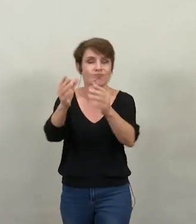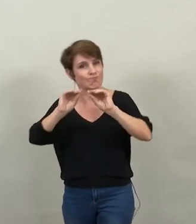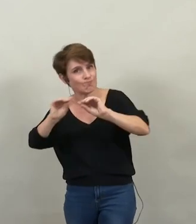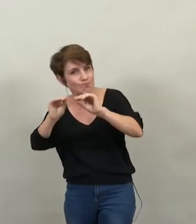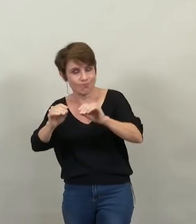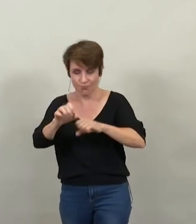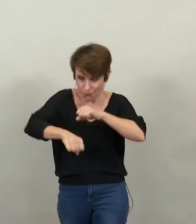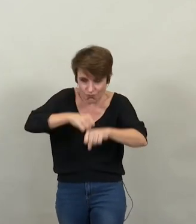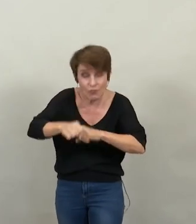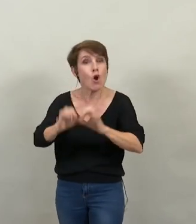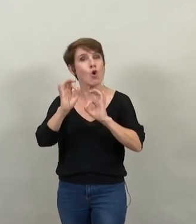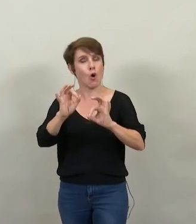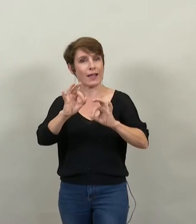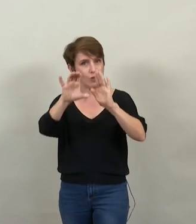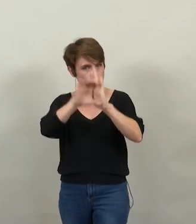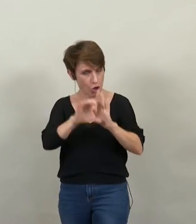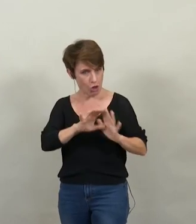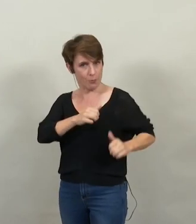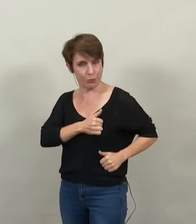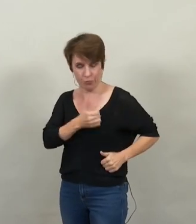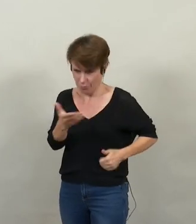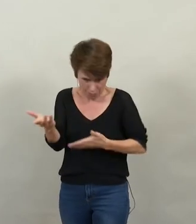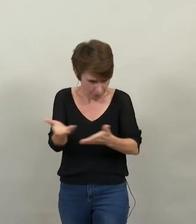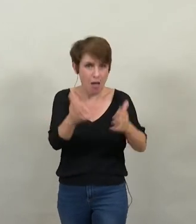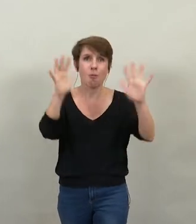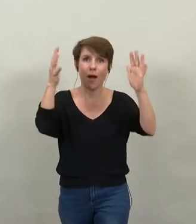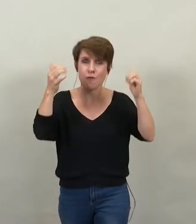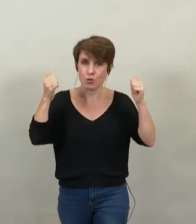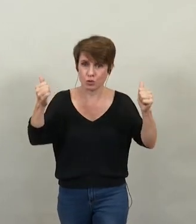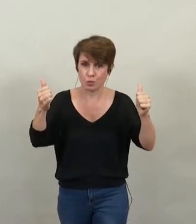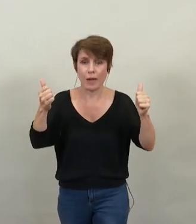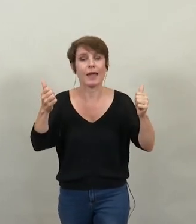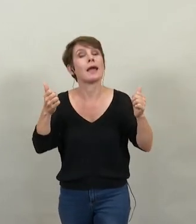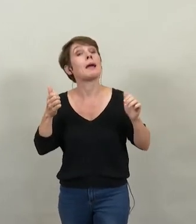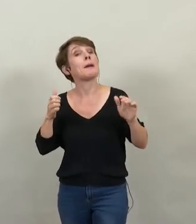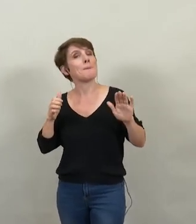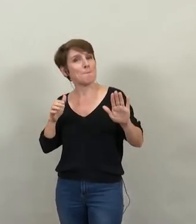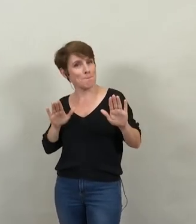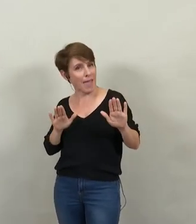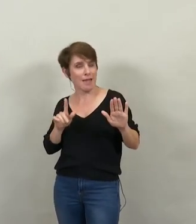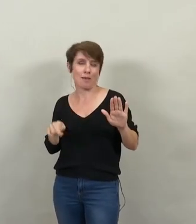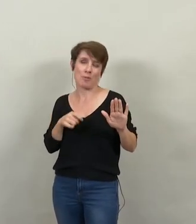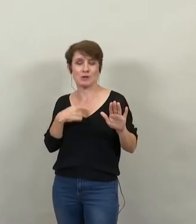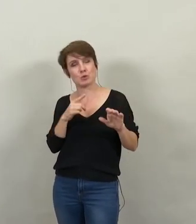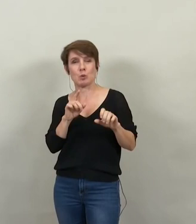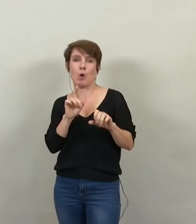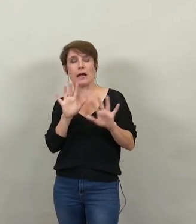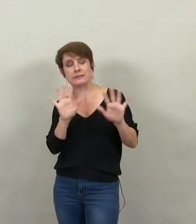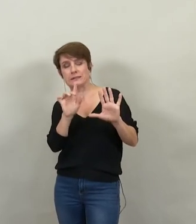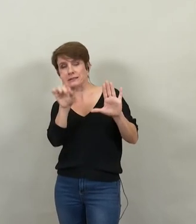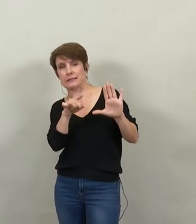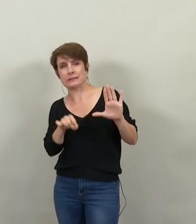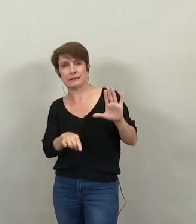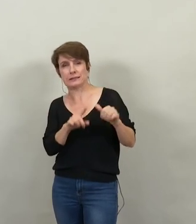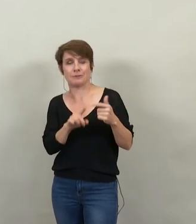benah moi j'ai envie de dire bravo banco allons-y une fois que j'ai dit ça j'ai quelques réserves vous vous en doutez bien parce que sinon c'est pas drôle